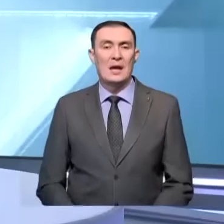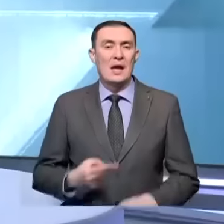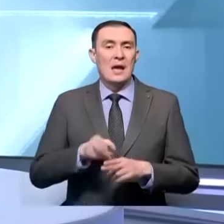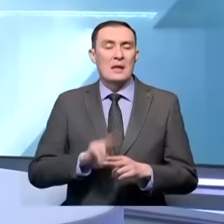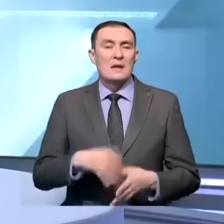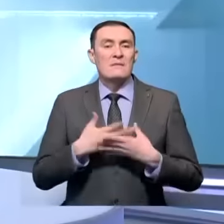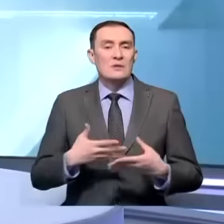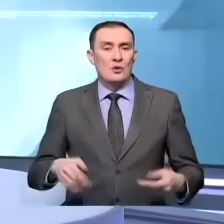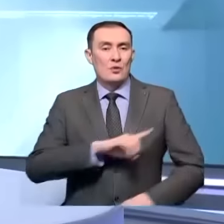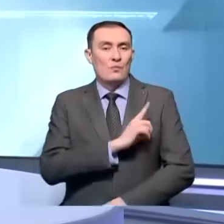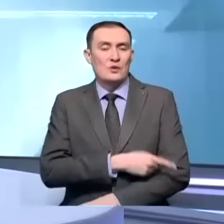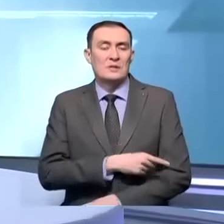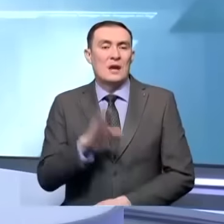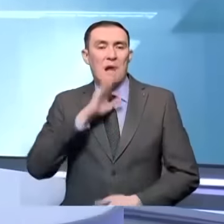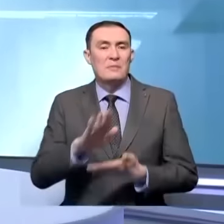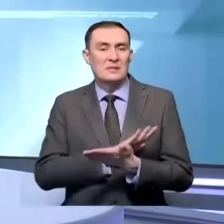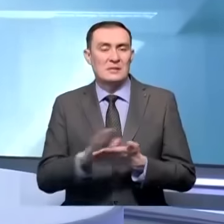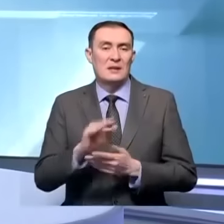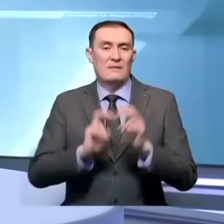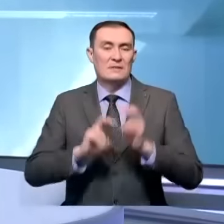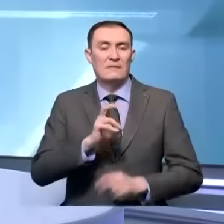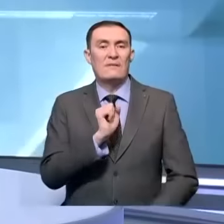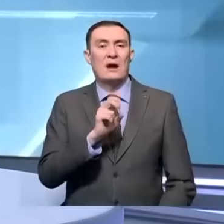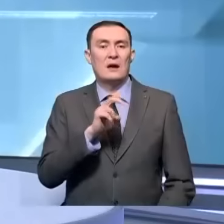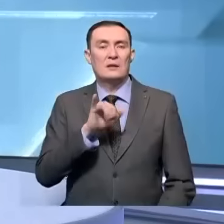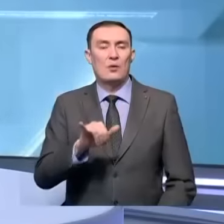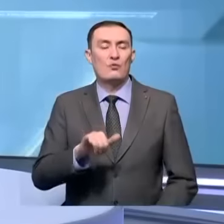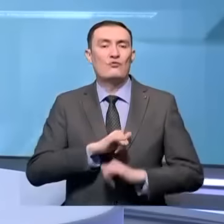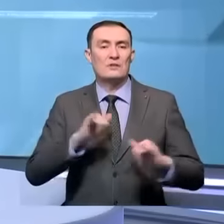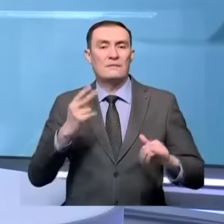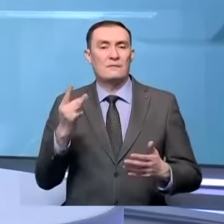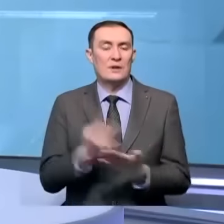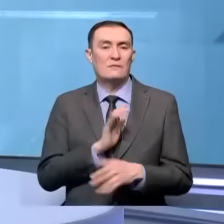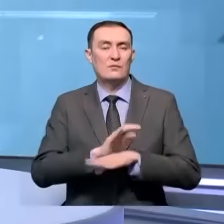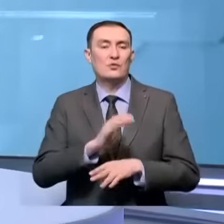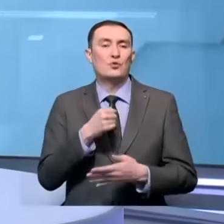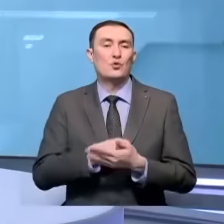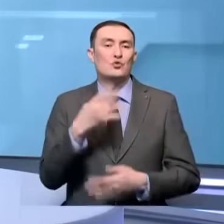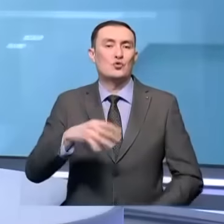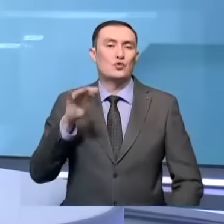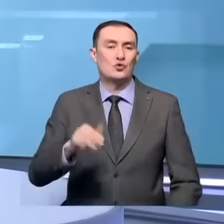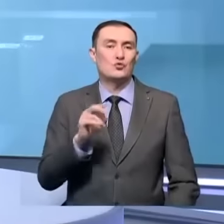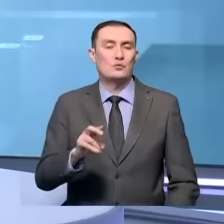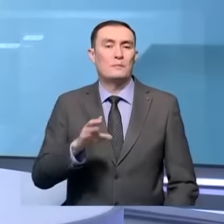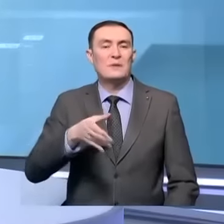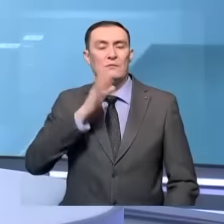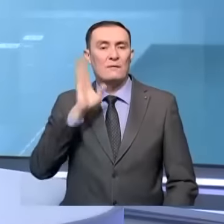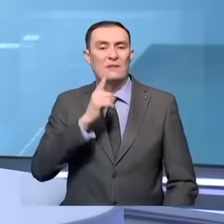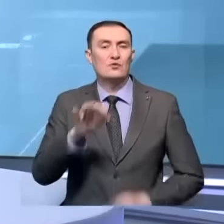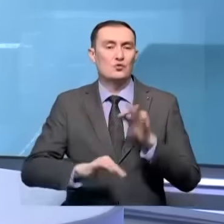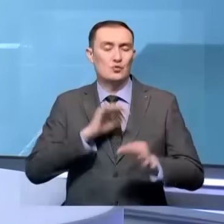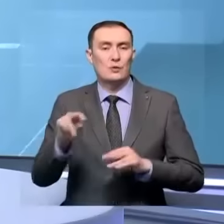Уже этой весной мощность опреснительного завода в Акта увеличится вдвое. Предприятие будет производить до 40 тысяч кубометров питьевой воды в